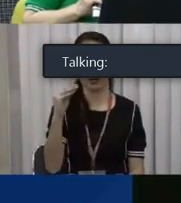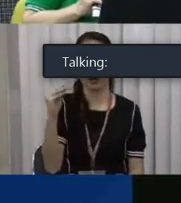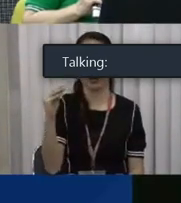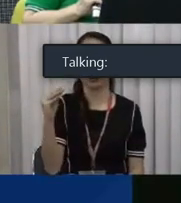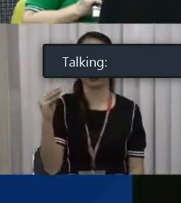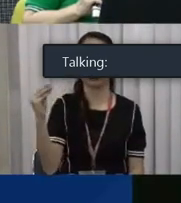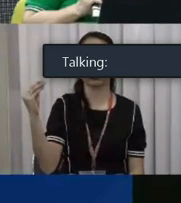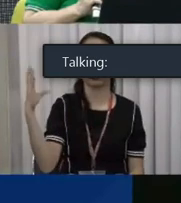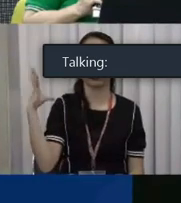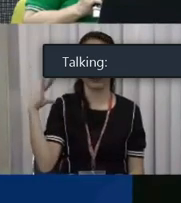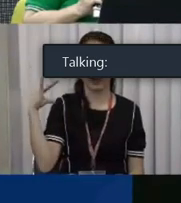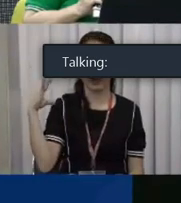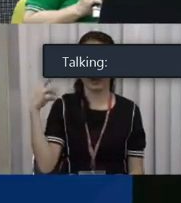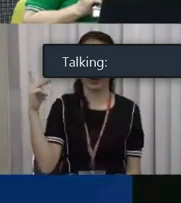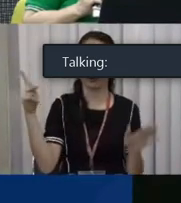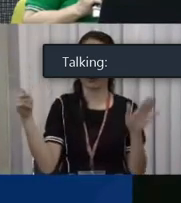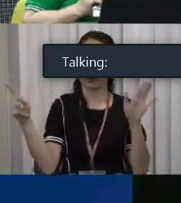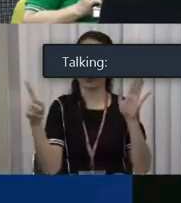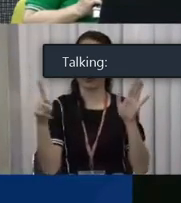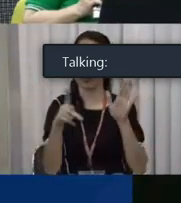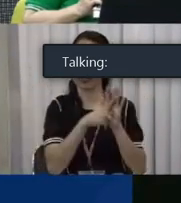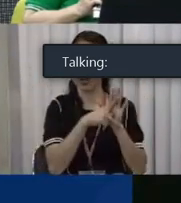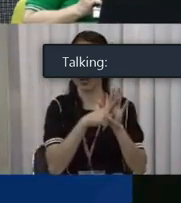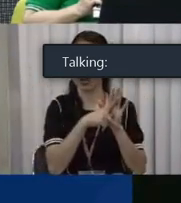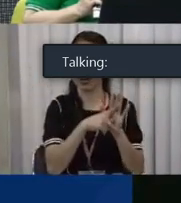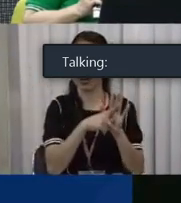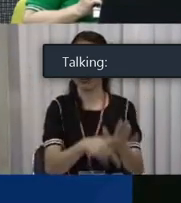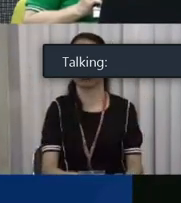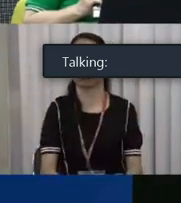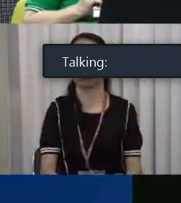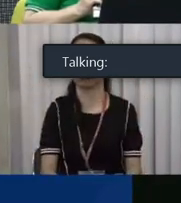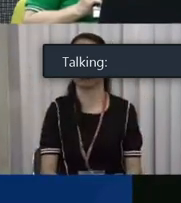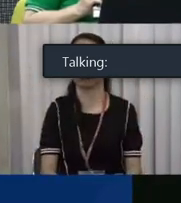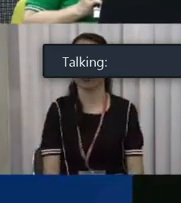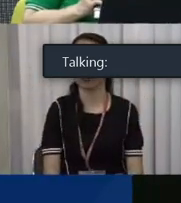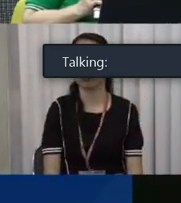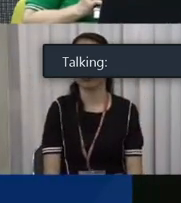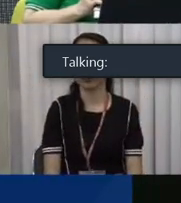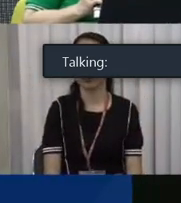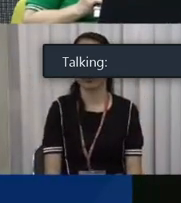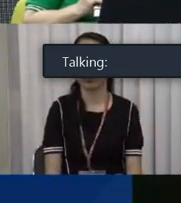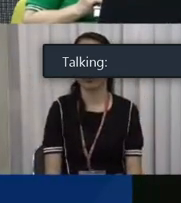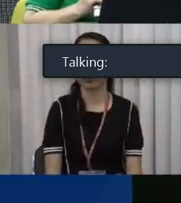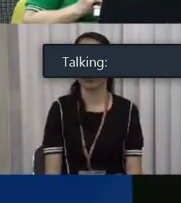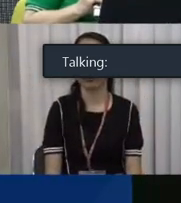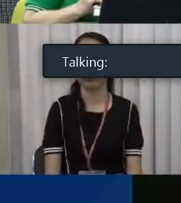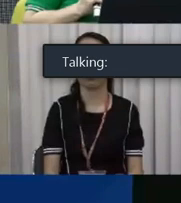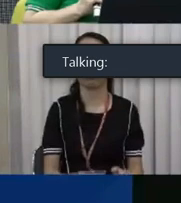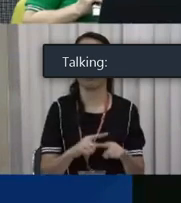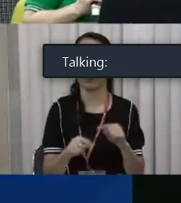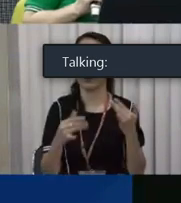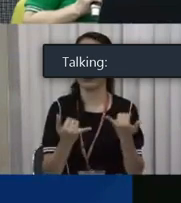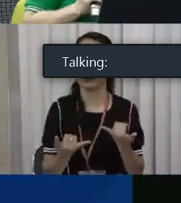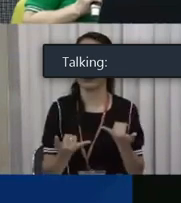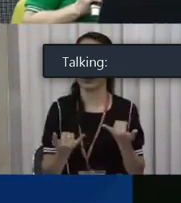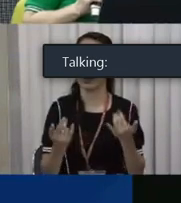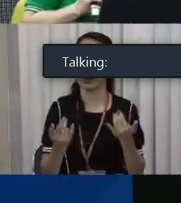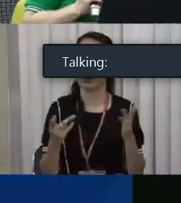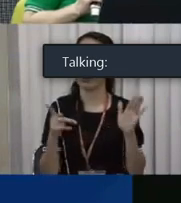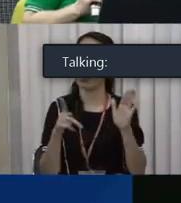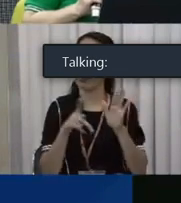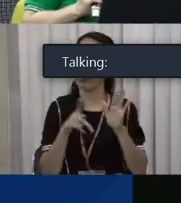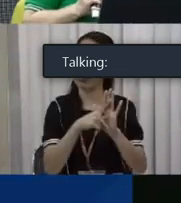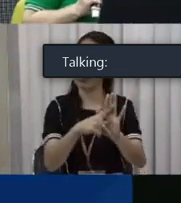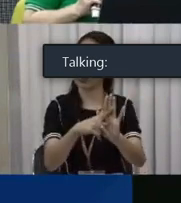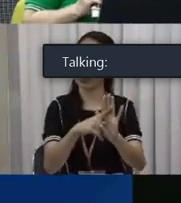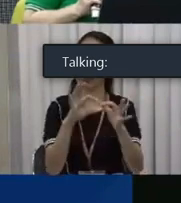mga qualifications sila gyud na kay sila may kahibaw og unsa ning trabaho. Pero sa atoa karong mga posting of